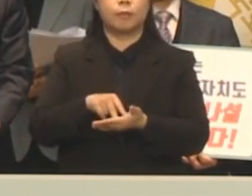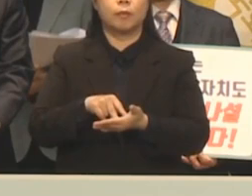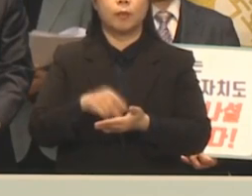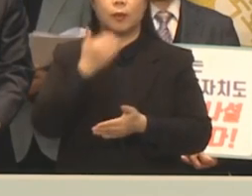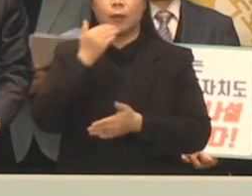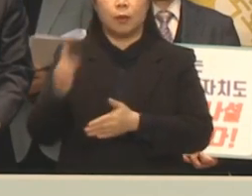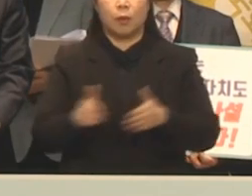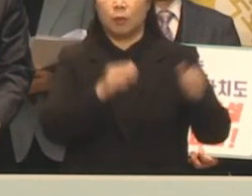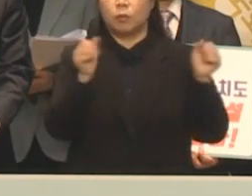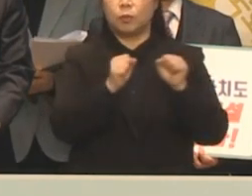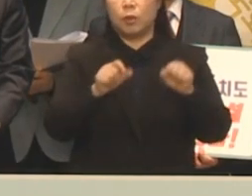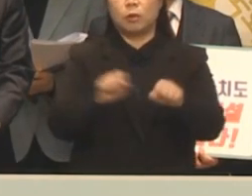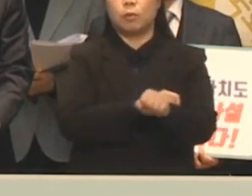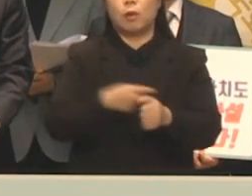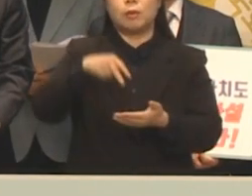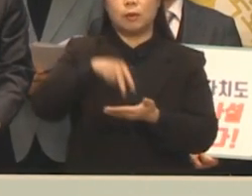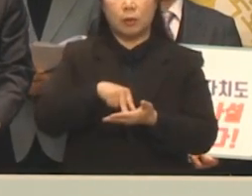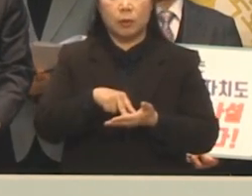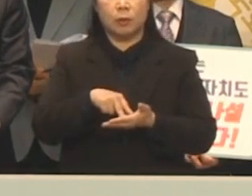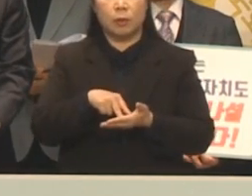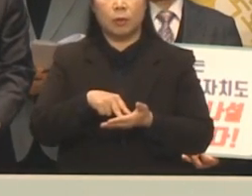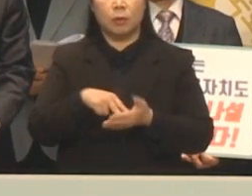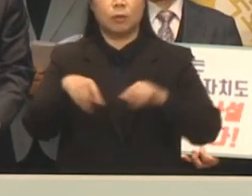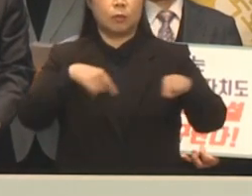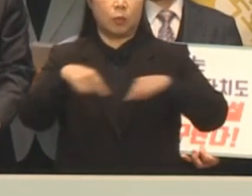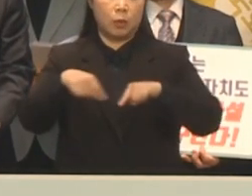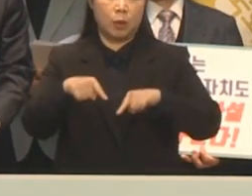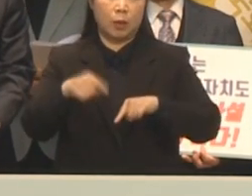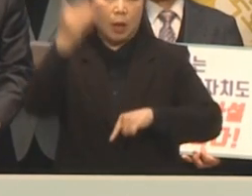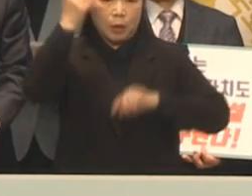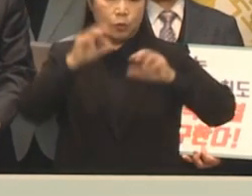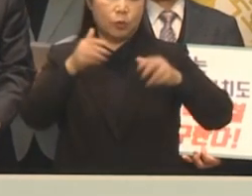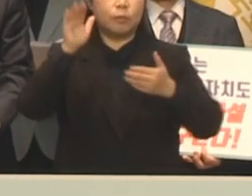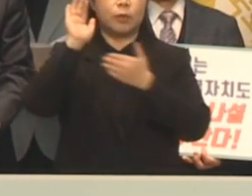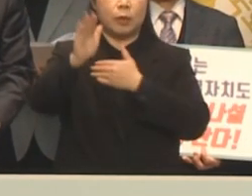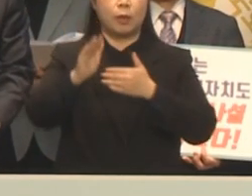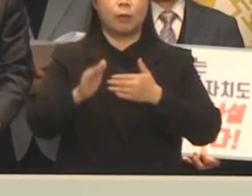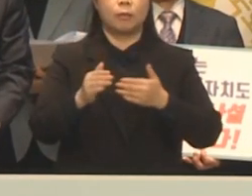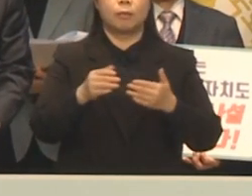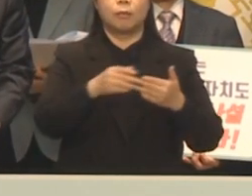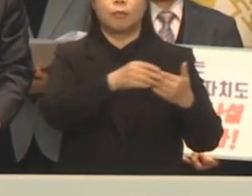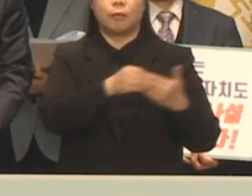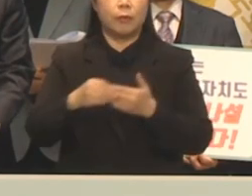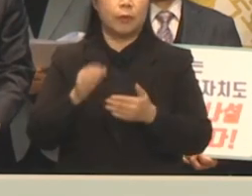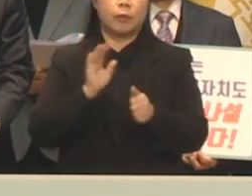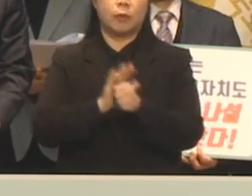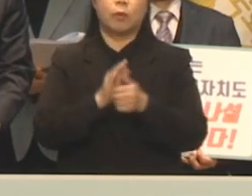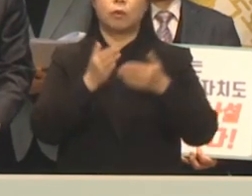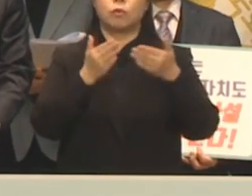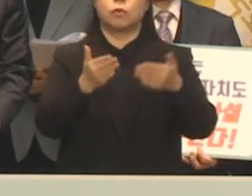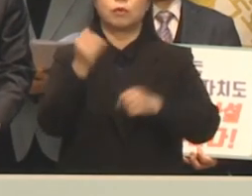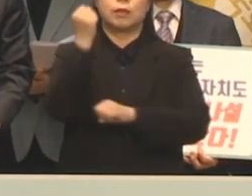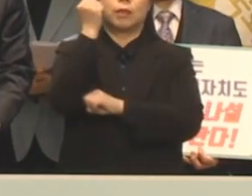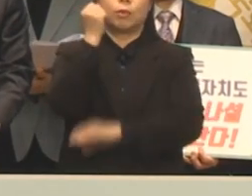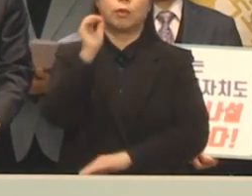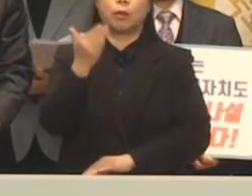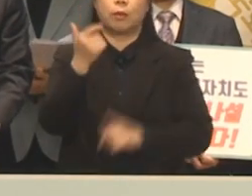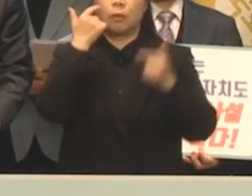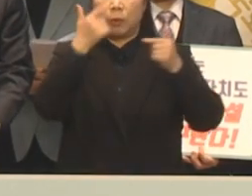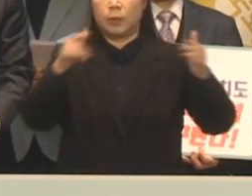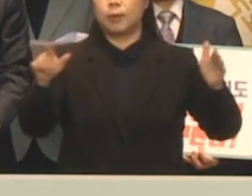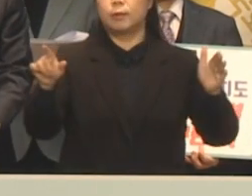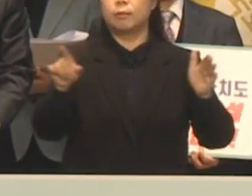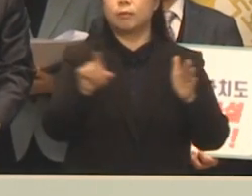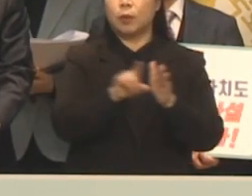경기 북부 특별자치도가 대한민국 미래를 밝히는 초석이 될 것을